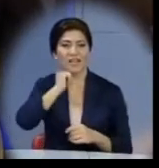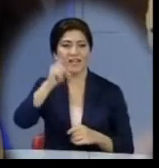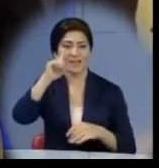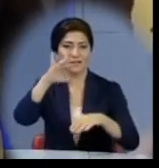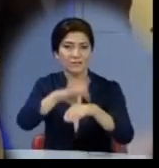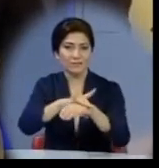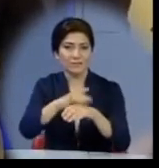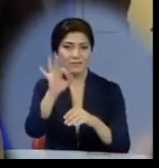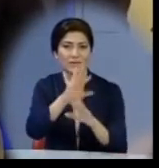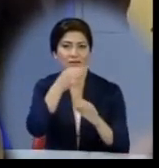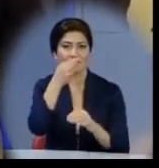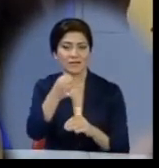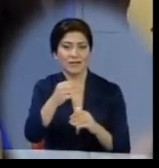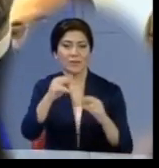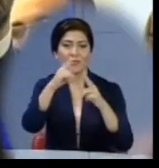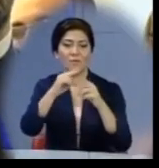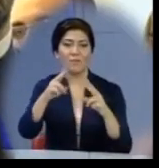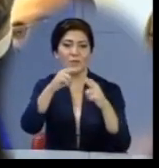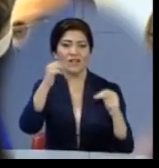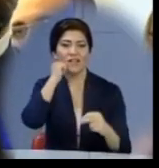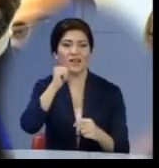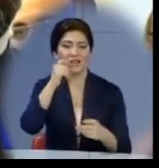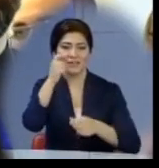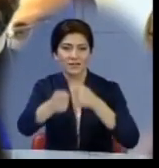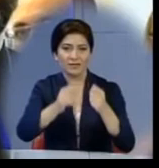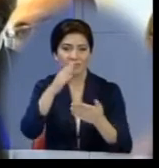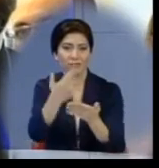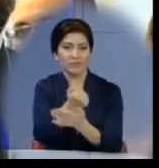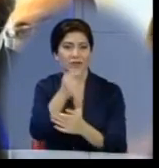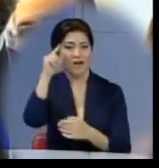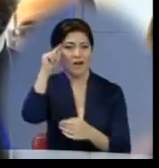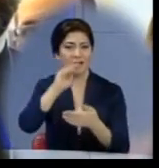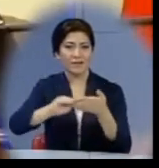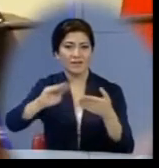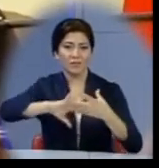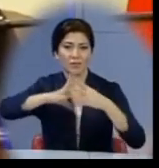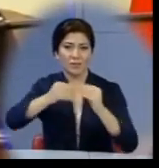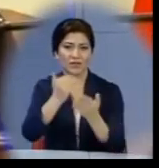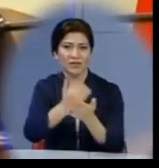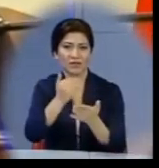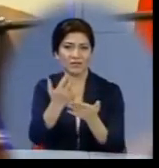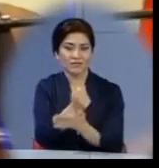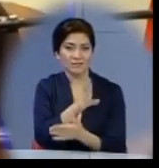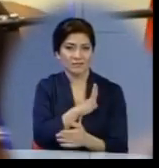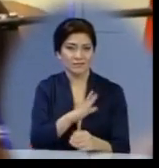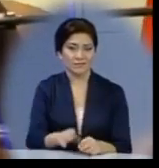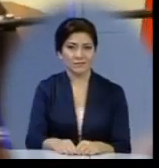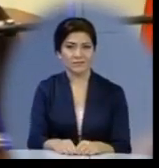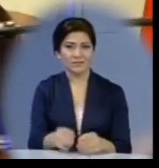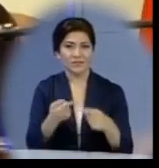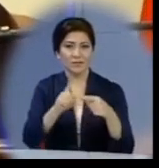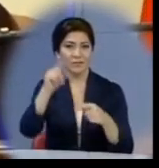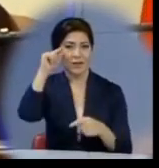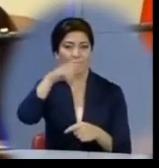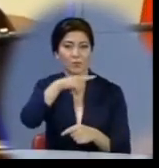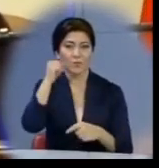Բրիմի չեմ բոլո ամրոցի պեղումների ժամանակ հայտնաբերվել է հայերեն արձանագրությունների մի ողջ համալիր։ Որպես